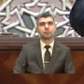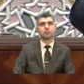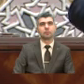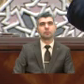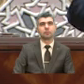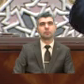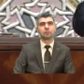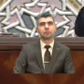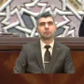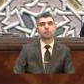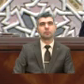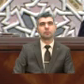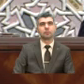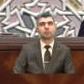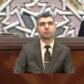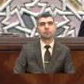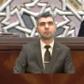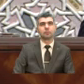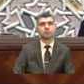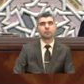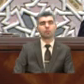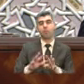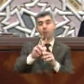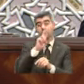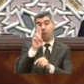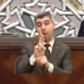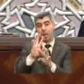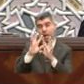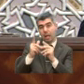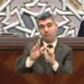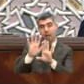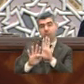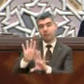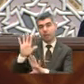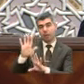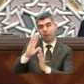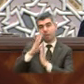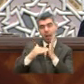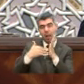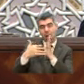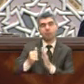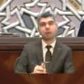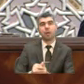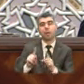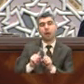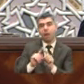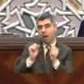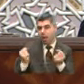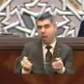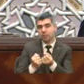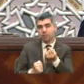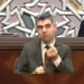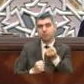معذرة، السؤال رقم 15 بجدول أعمالنا يتعلق بتأهيل دور الشباب من